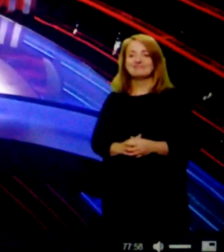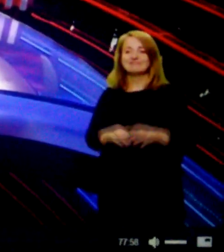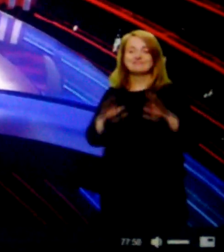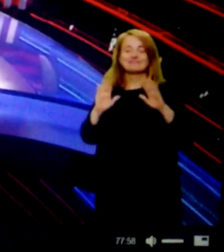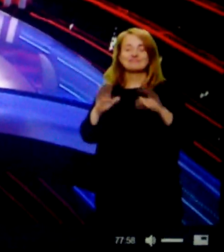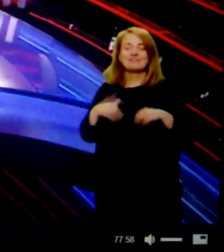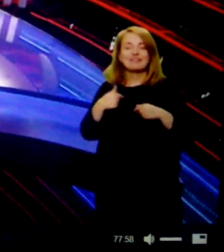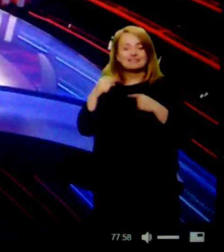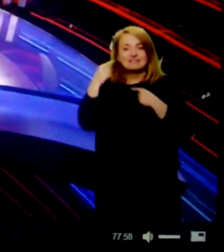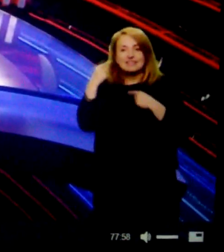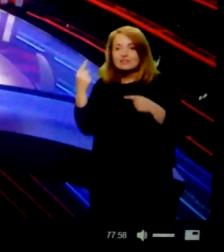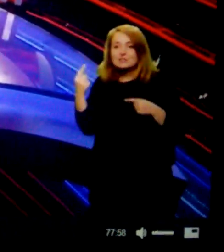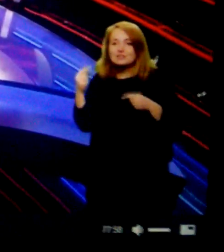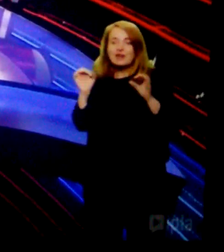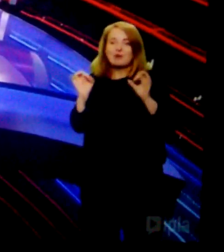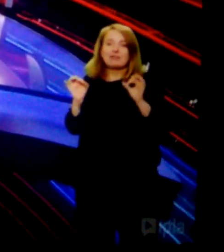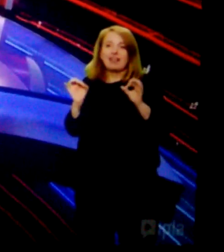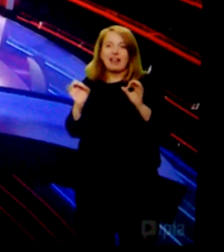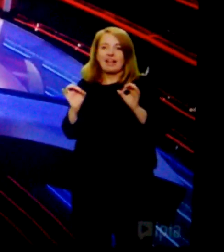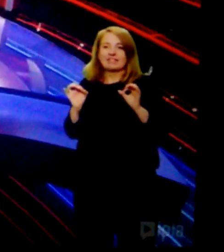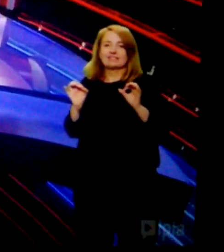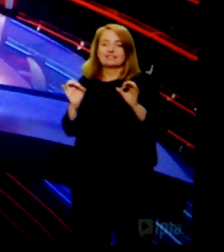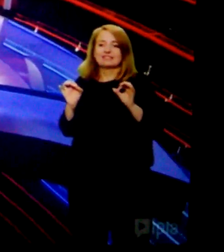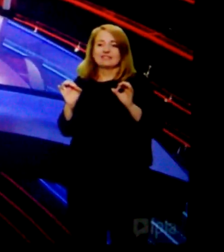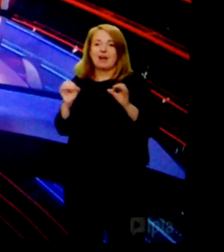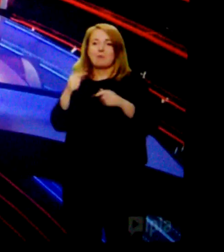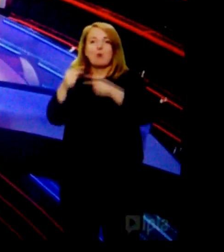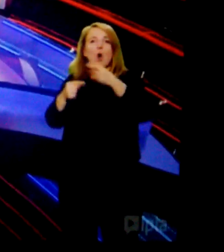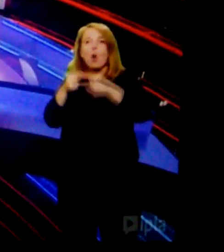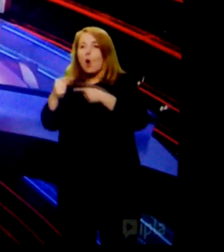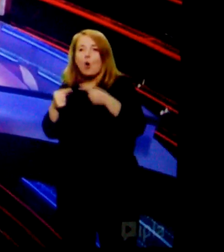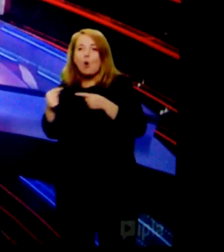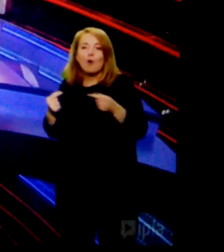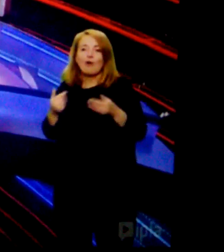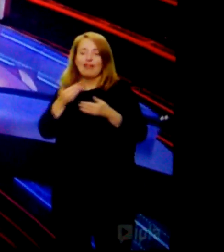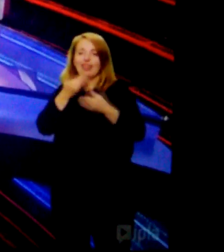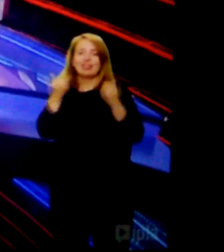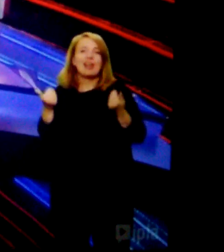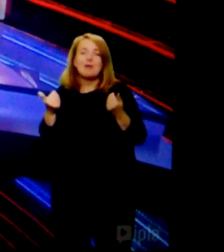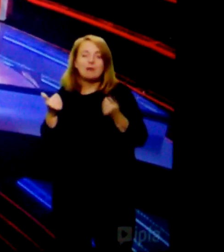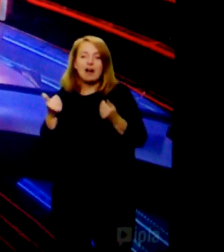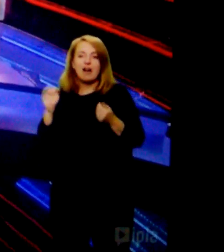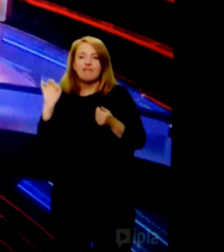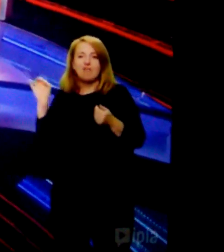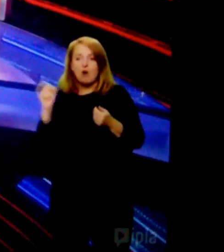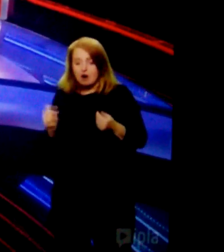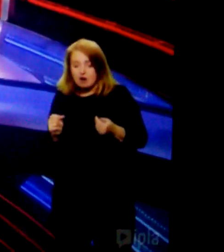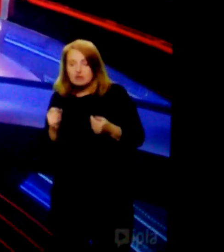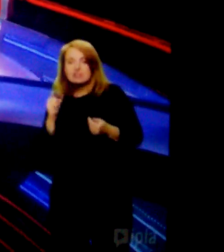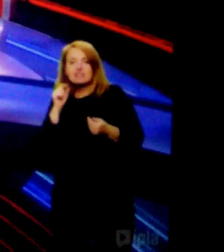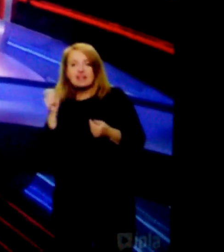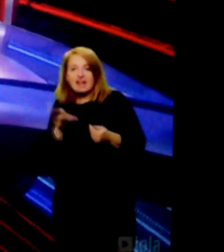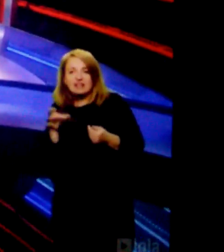Mówię, widać, że to dzisiaj nie jest pokolenie, co gra w państwa i miasta. Nie ma kapsli.